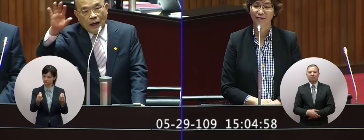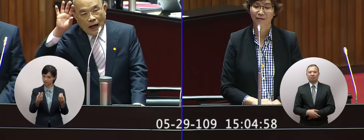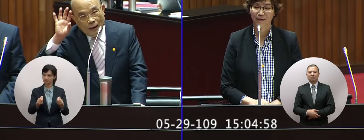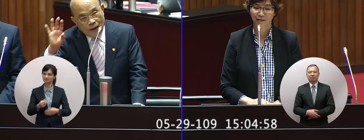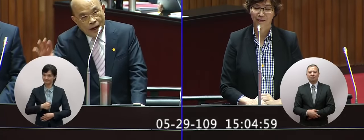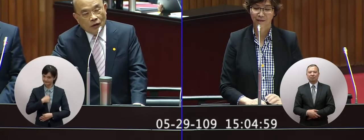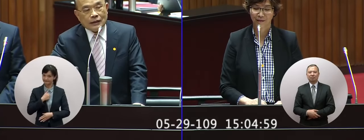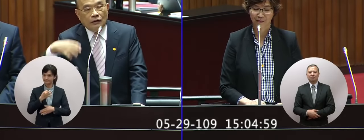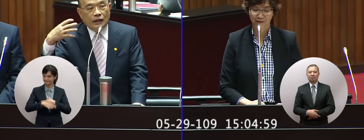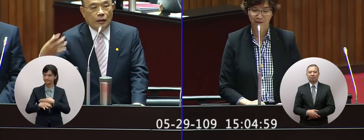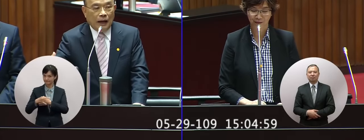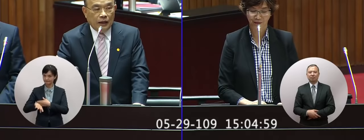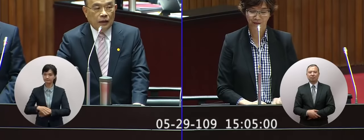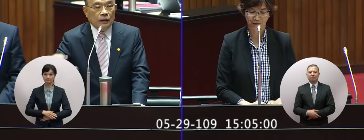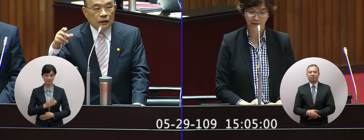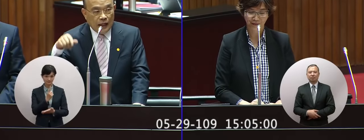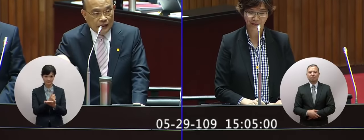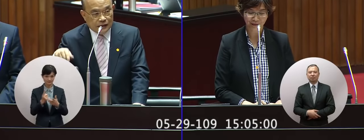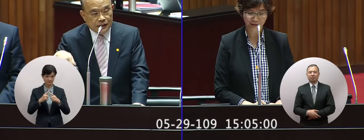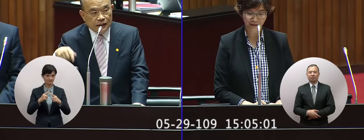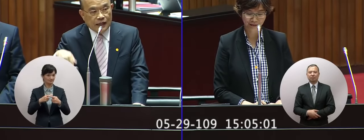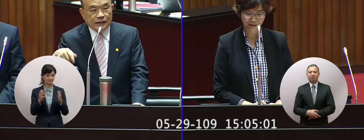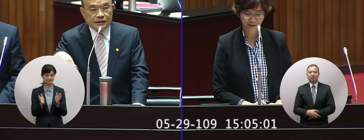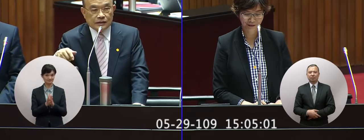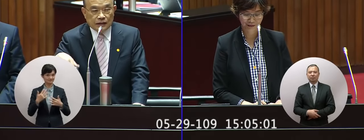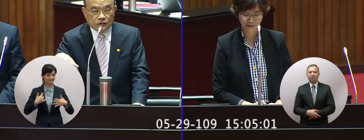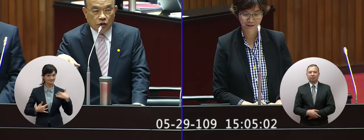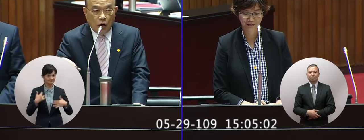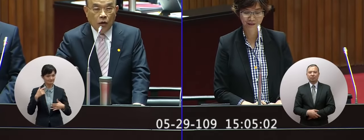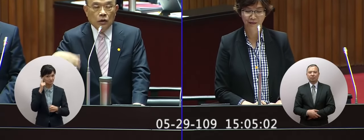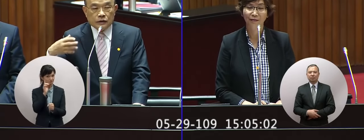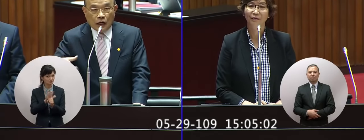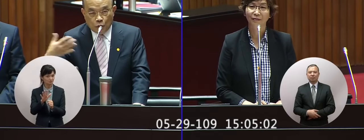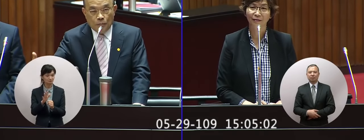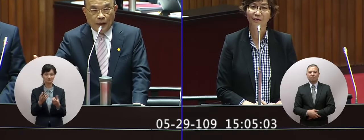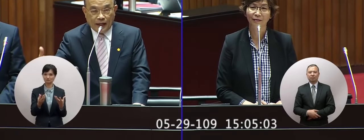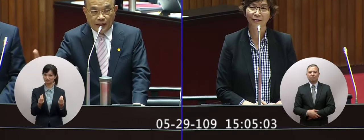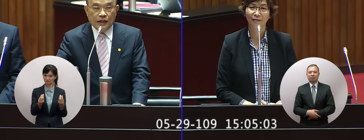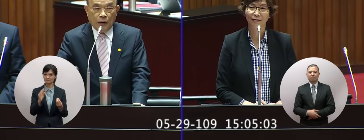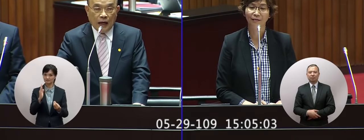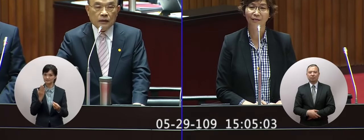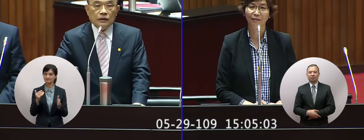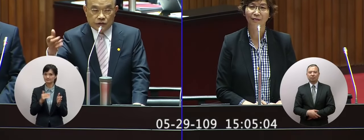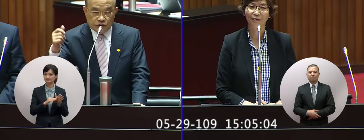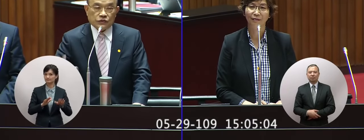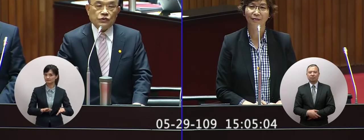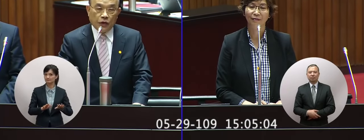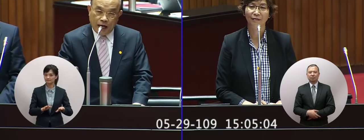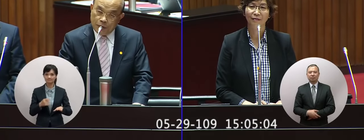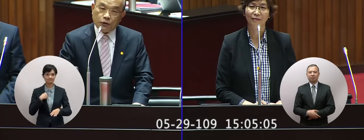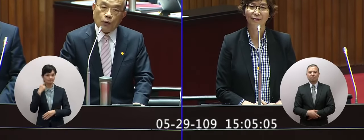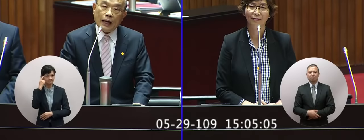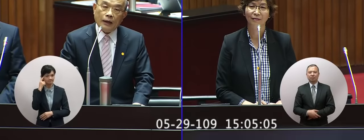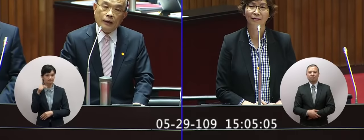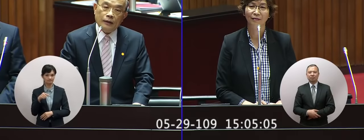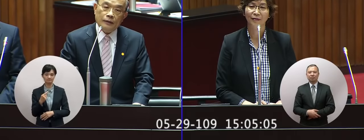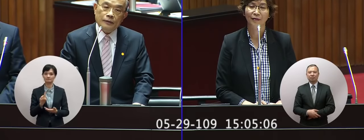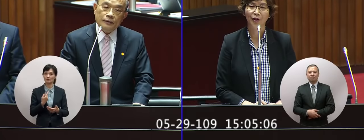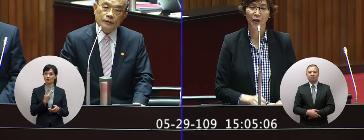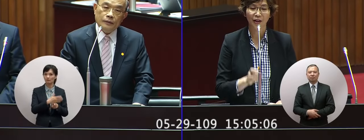虽然还没有到人人满意，但你现在执政的时候，这个分配给地方其实是越来越